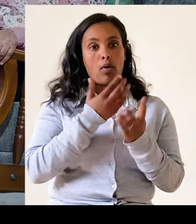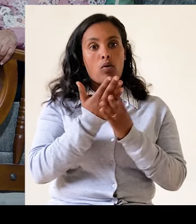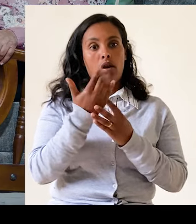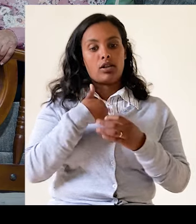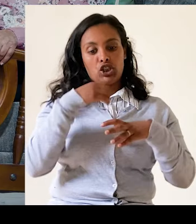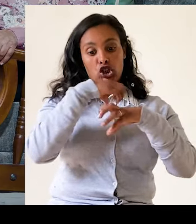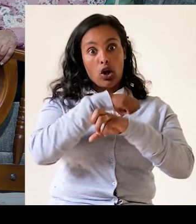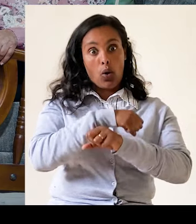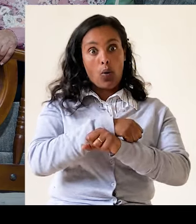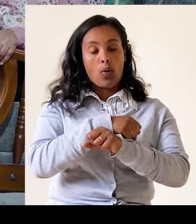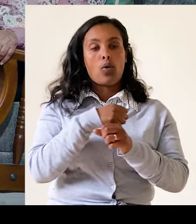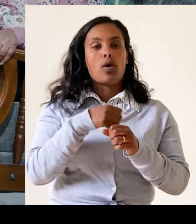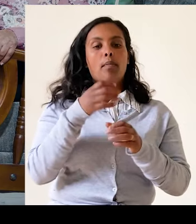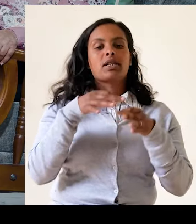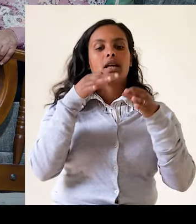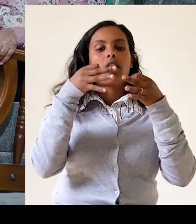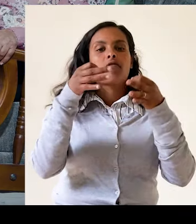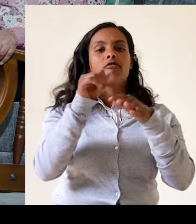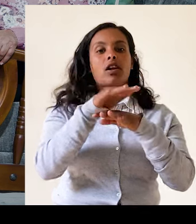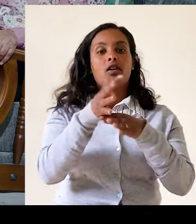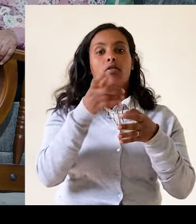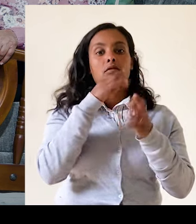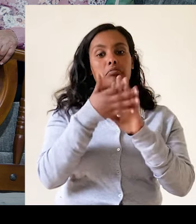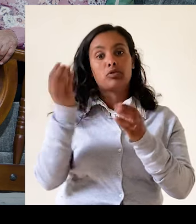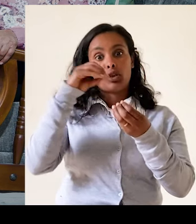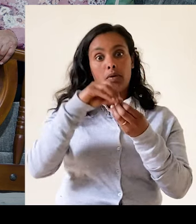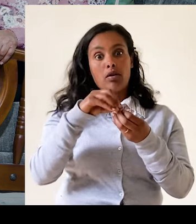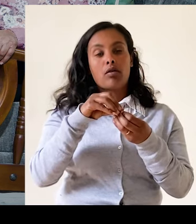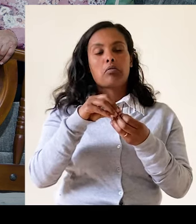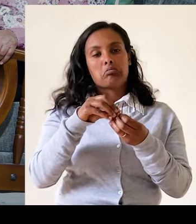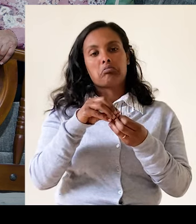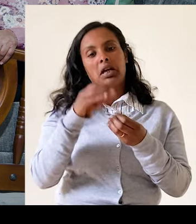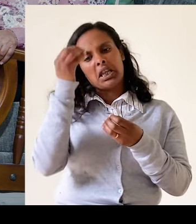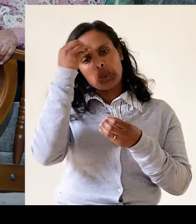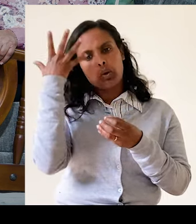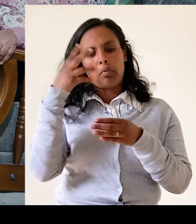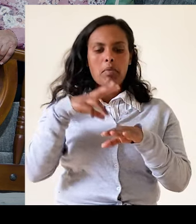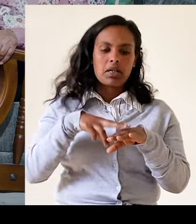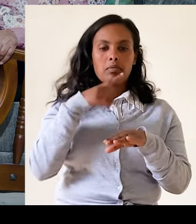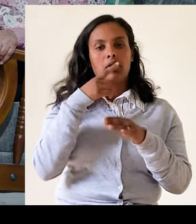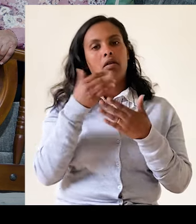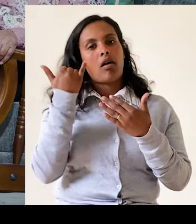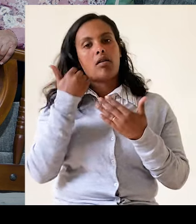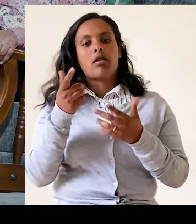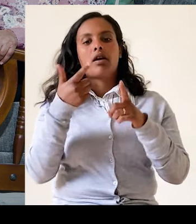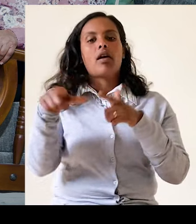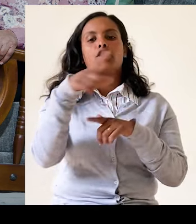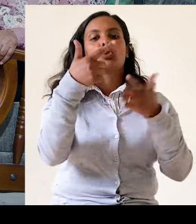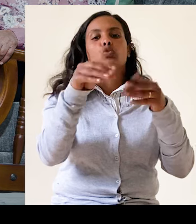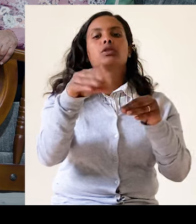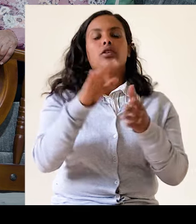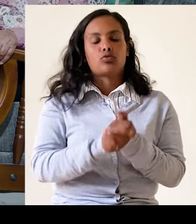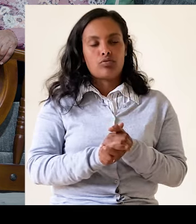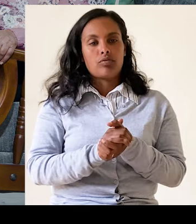ጥያቄ ጨርሻለሁ። አሁንም ማስተላለፍ ፈልጋለሁ የምትዩ ነገር ካለ የወዲትም ተረስቷል ይሁን ነገር እናንሳ የምትሉት ነገር ካለ ለእናንተ እድሉ